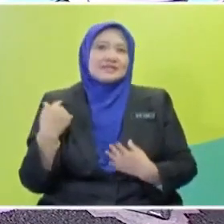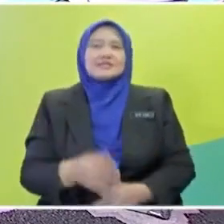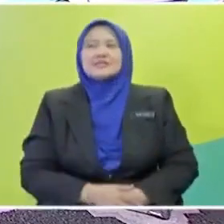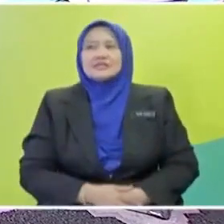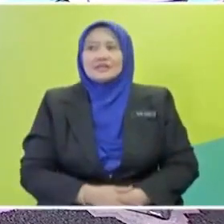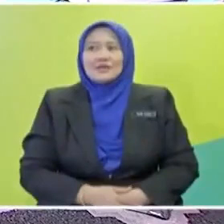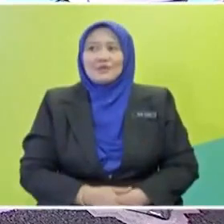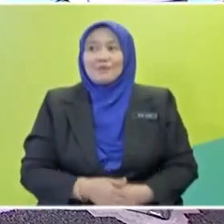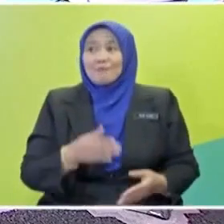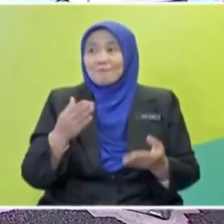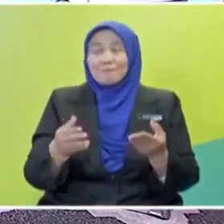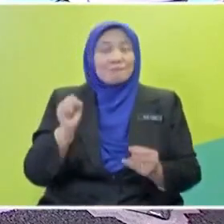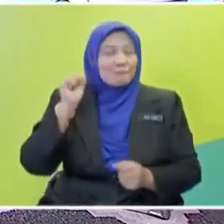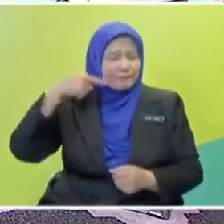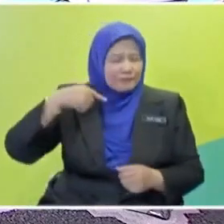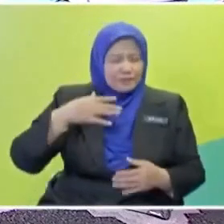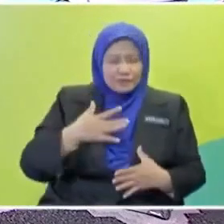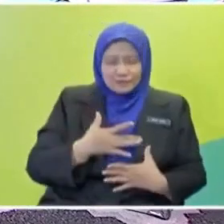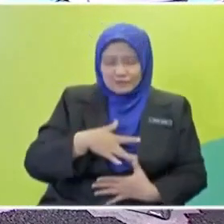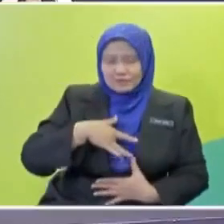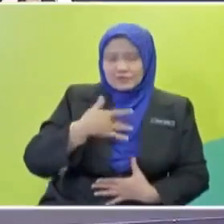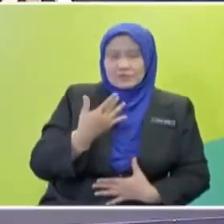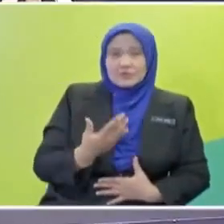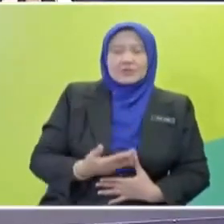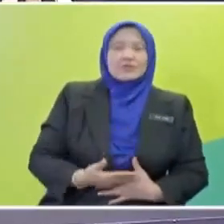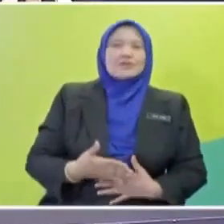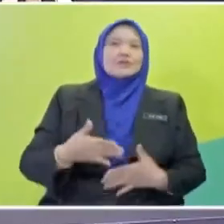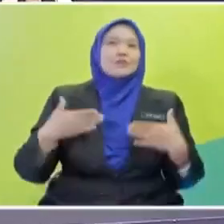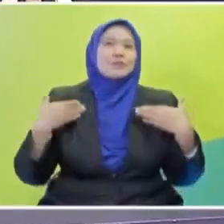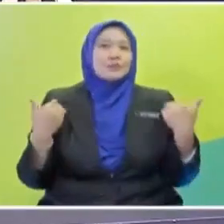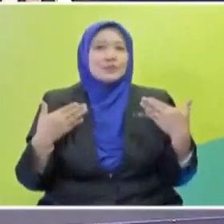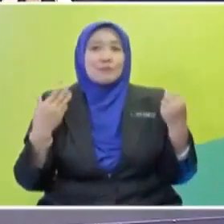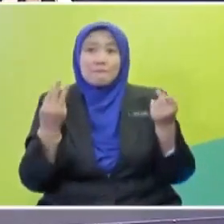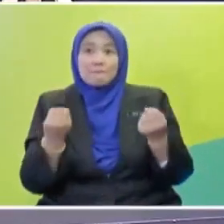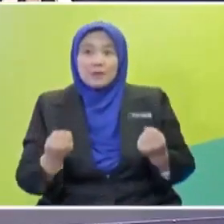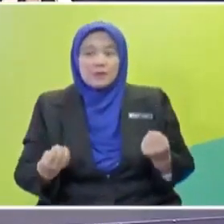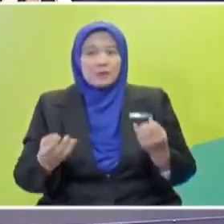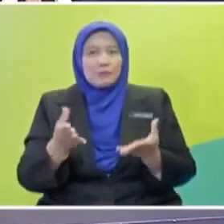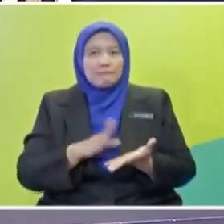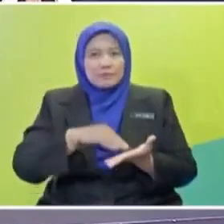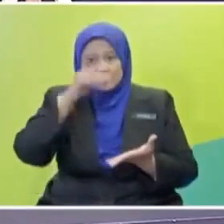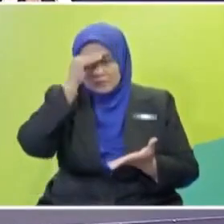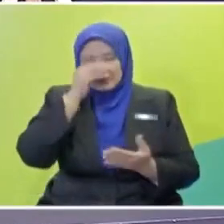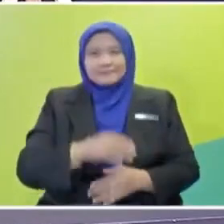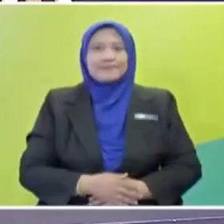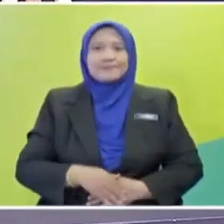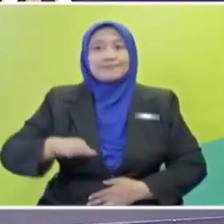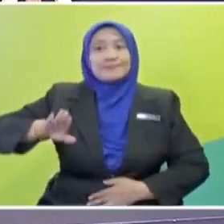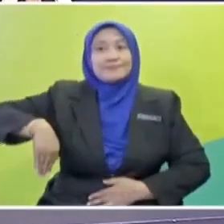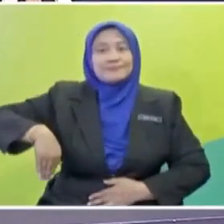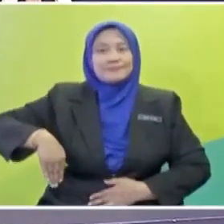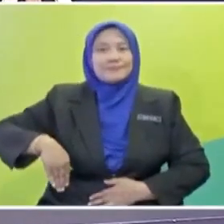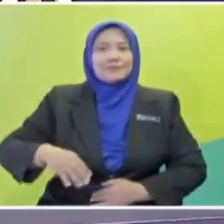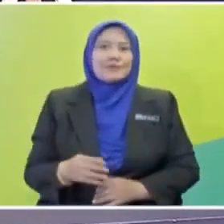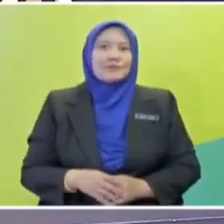rasa teruja kan. Betul? Jadi untuk hari ni, sebelum kita buat projek, saya suka ingatkan murid-murid, memang dalam reka bentuk dan teknologi, sebelum kita buat projek memang kita kena